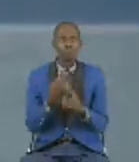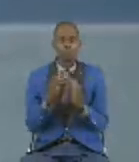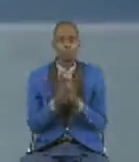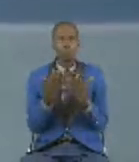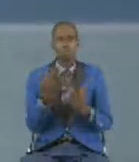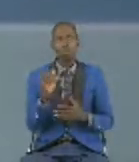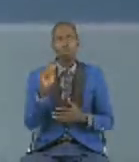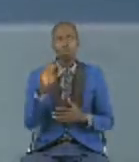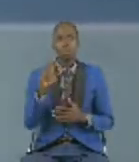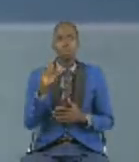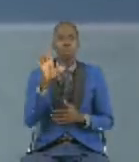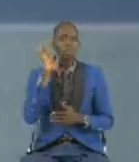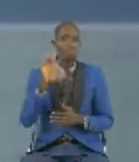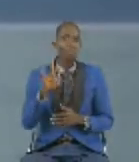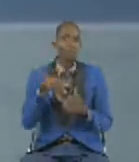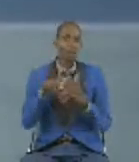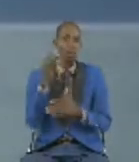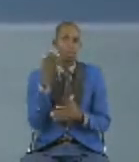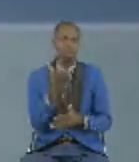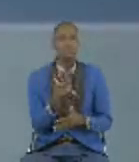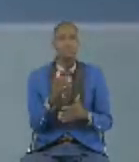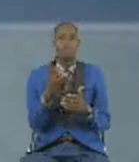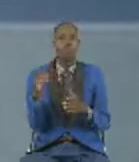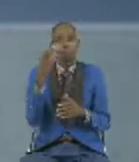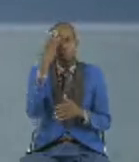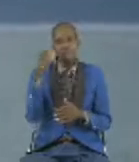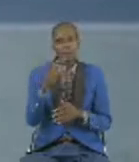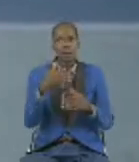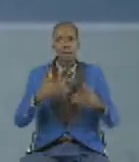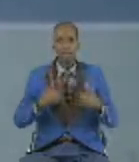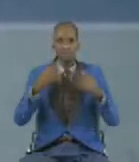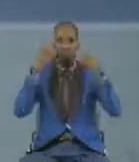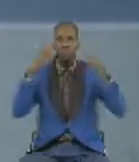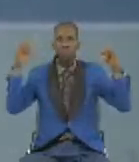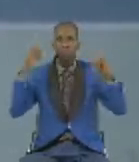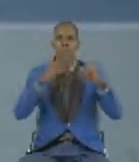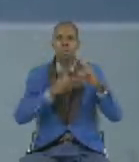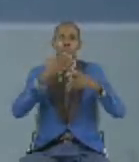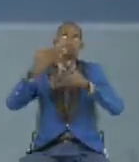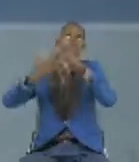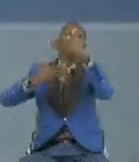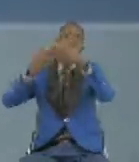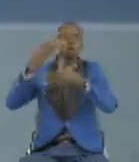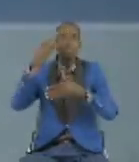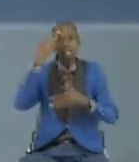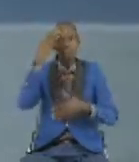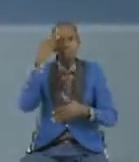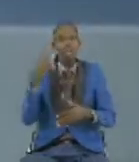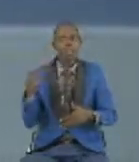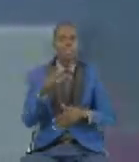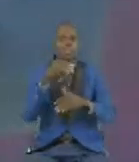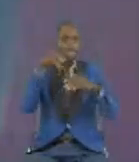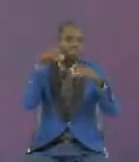vous verrez la raison pour laquelle ils avaient le succès qu'ils avaient, le progrès qu'ils avaient et la raison pour laquelle ils ont